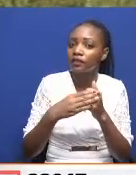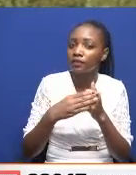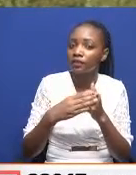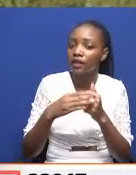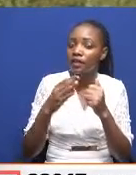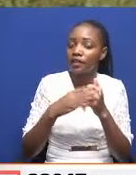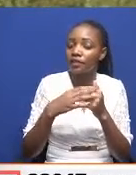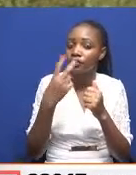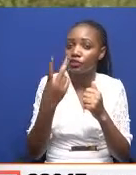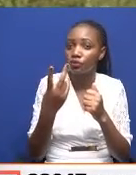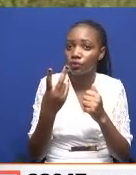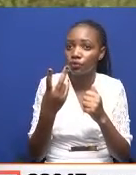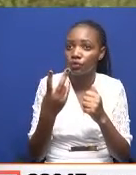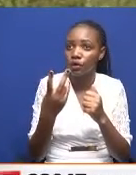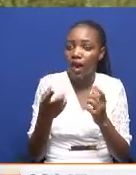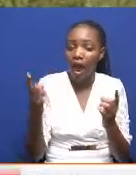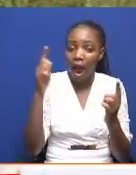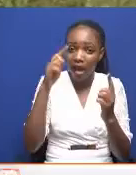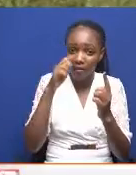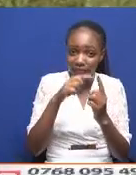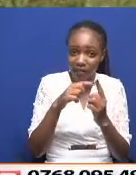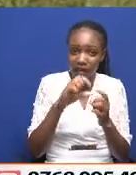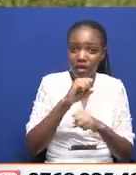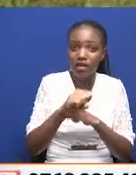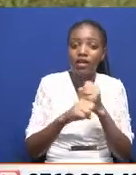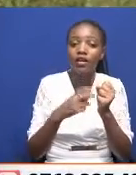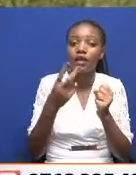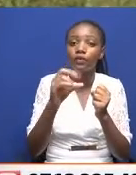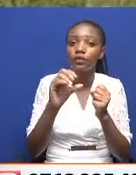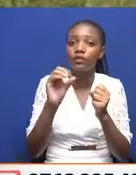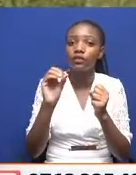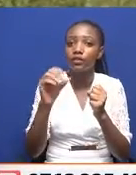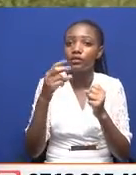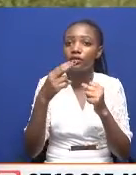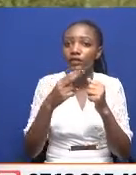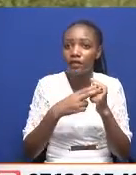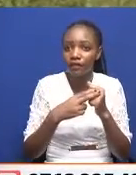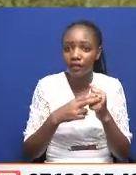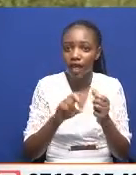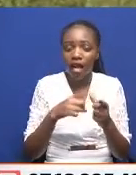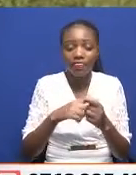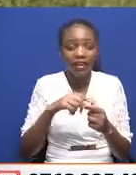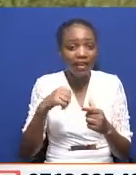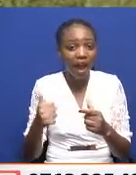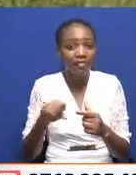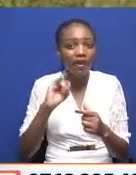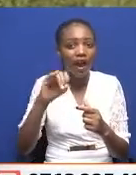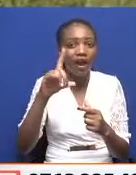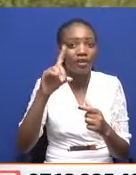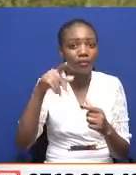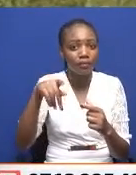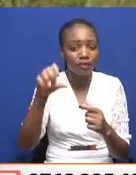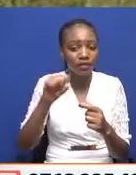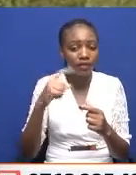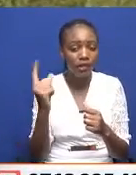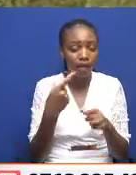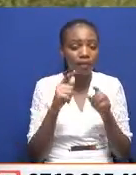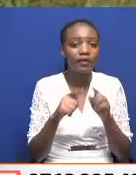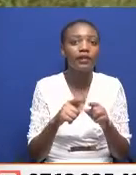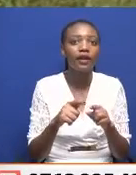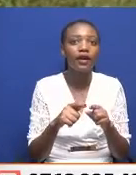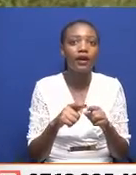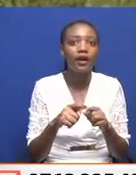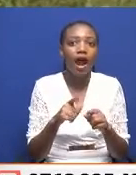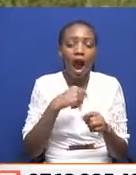1992 hadi 2007 ndio wakawa tena waathiriwa wengine ambao wanaitwa IDPs. Sisi hatuko katika